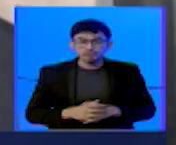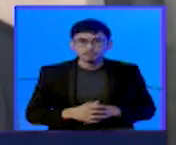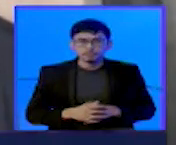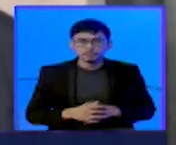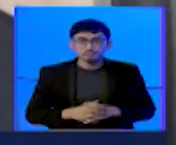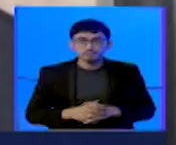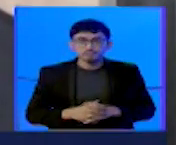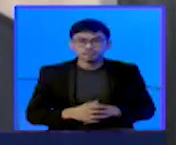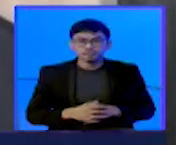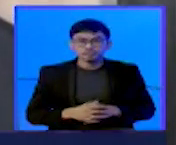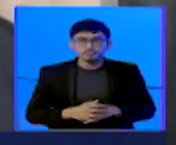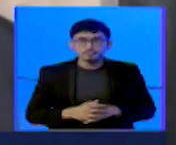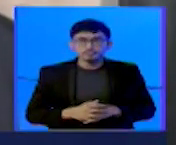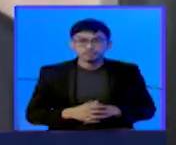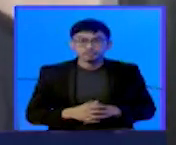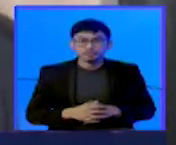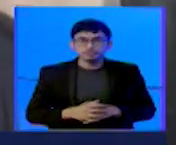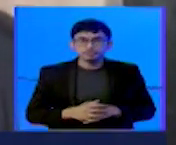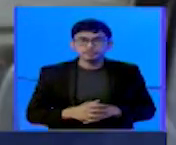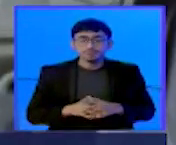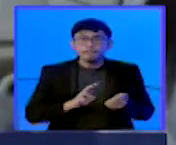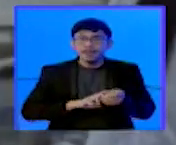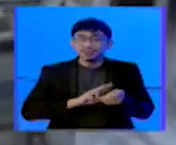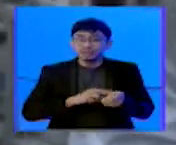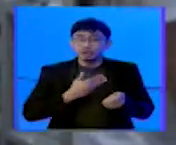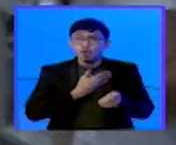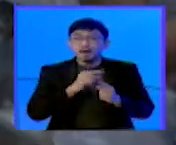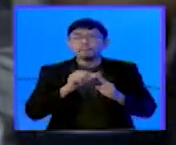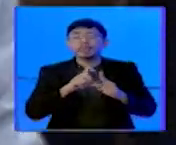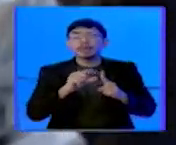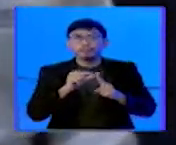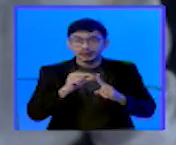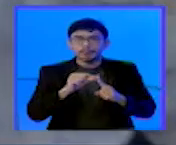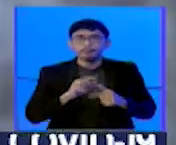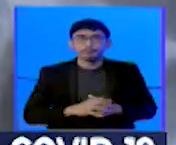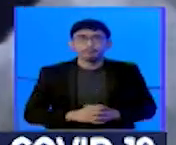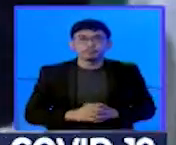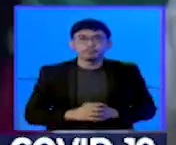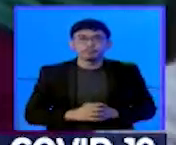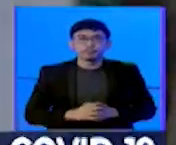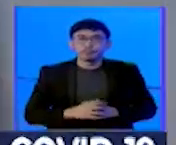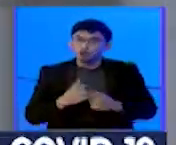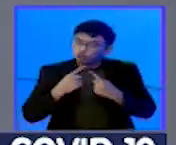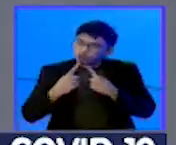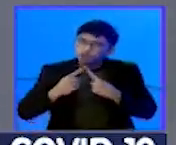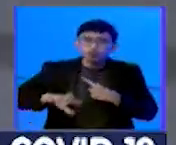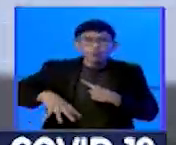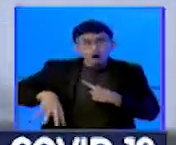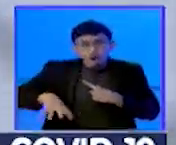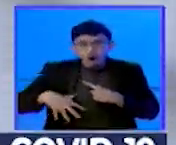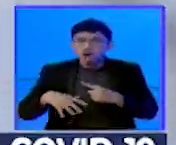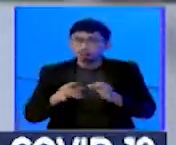daripada korban tersebut adalah PDP. Setelah melalui proses mediasi, keluarga akhirnya mengizinkan jenazah